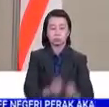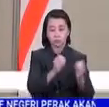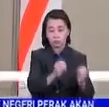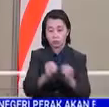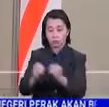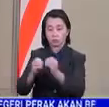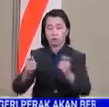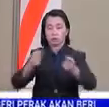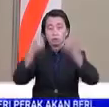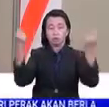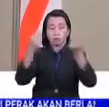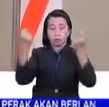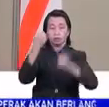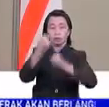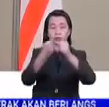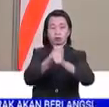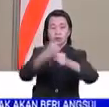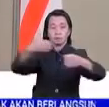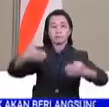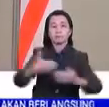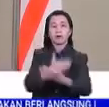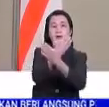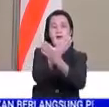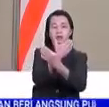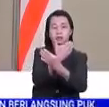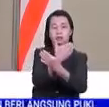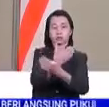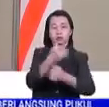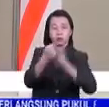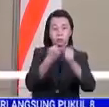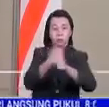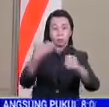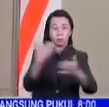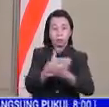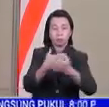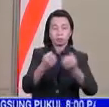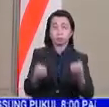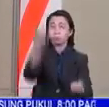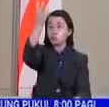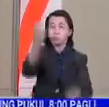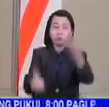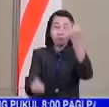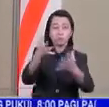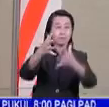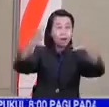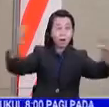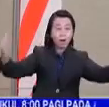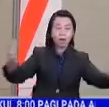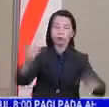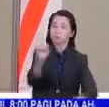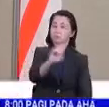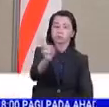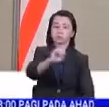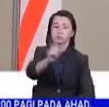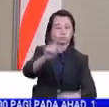Penganjuran sambutan tahun baru secara besar-besaran adalah tidak